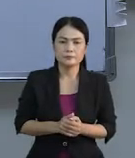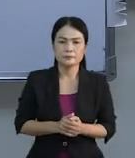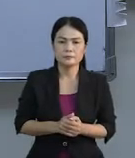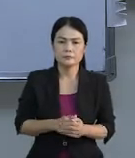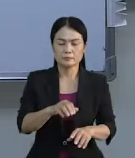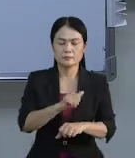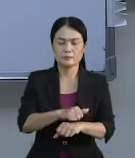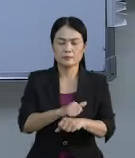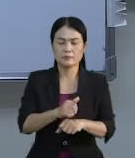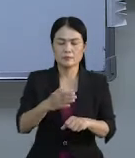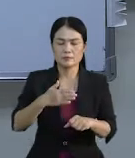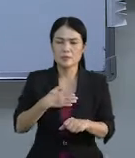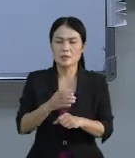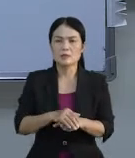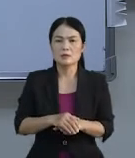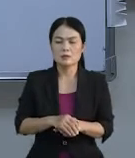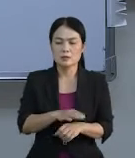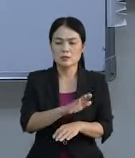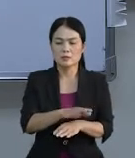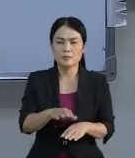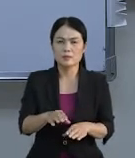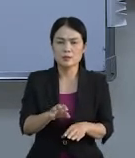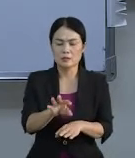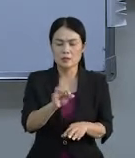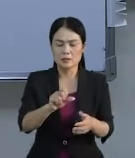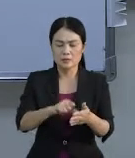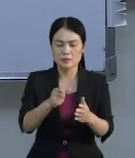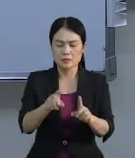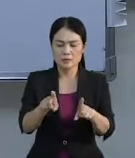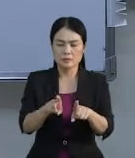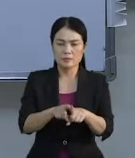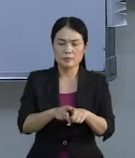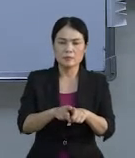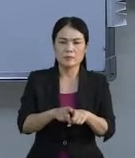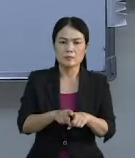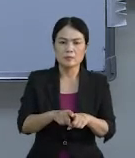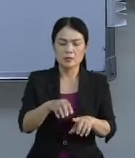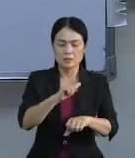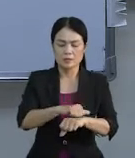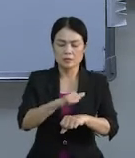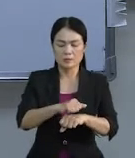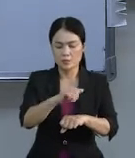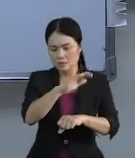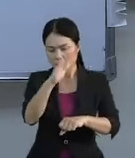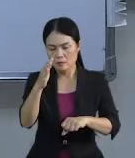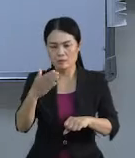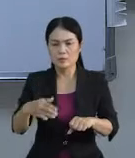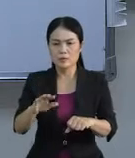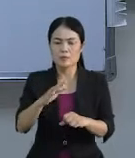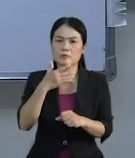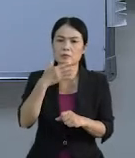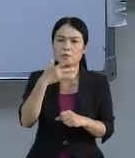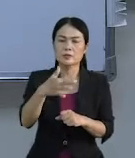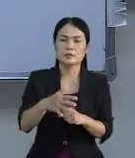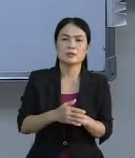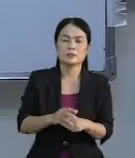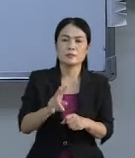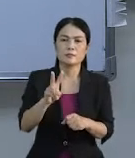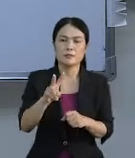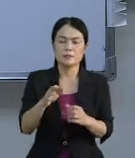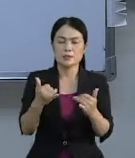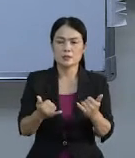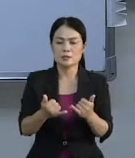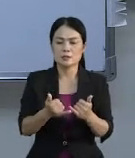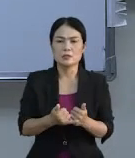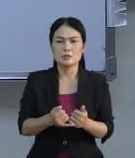កិច្ចការផ្ទះរបស់លោកគ្រូគឺលោកគ្រូឲ្យបងប្អូនទាំងអស់គ្នារកនៃដូចនឹងពាក្យភ្នំសមុទ្របាទពាក្យពីរនេះ